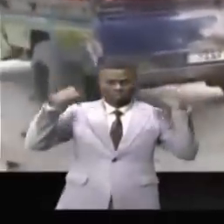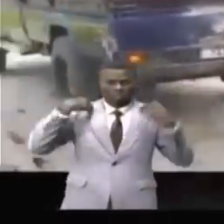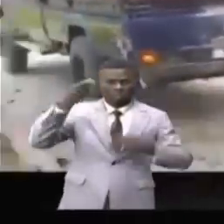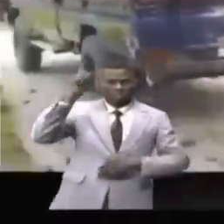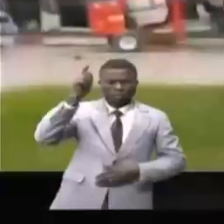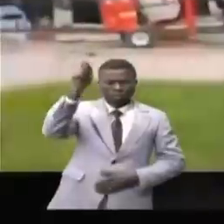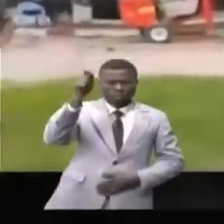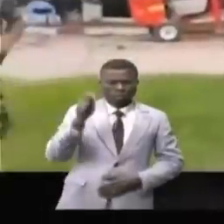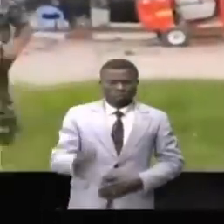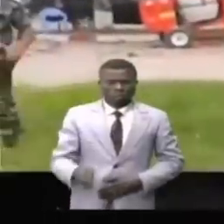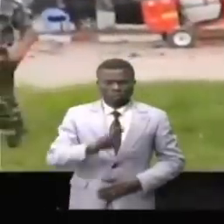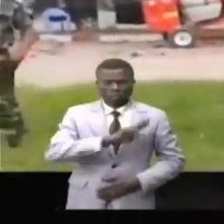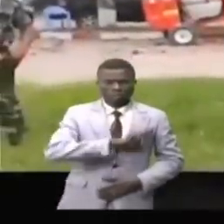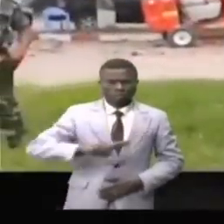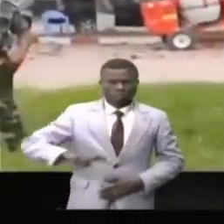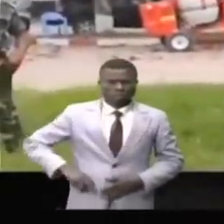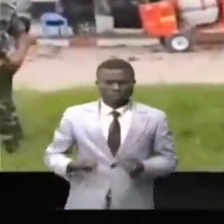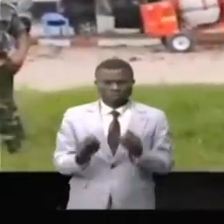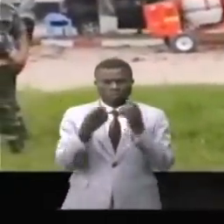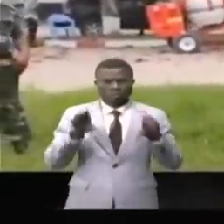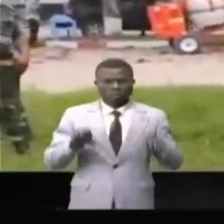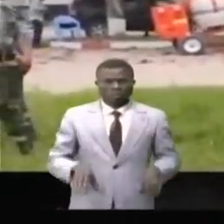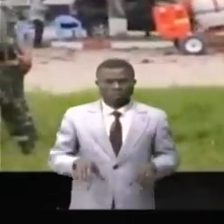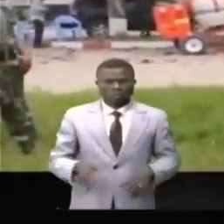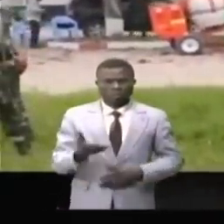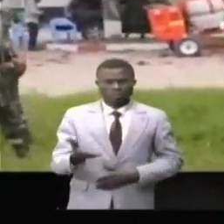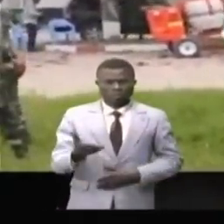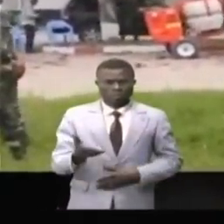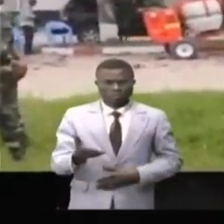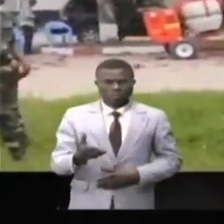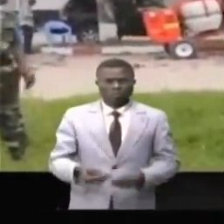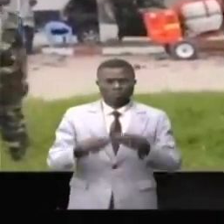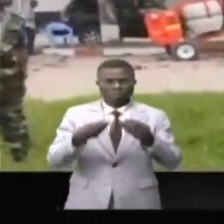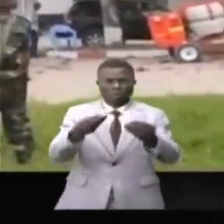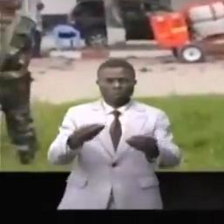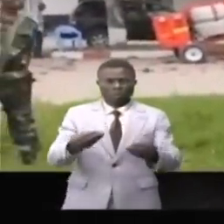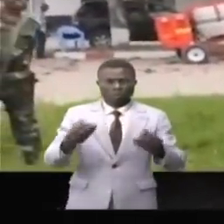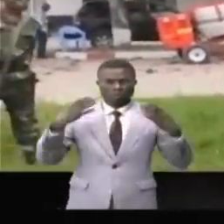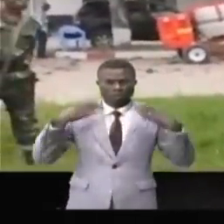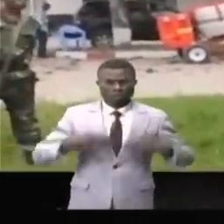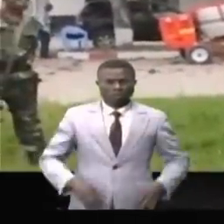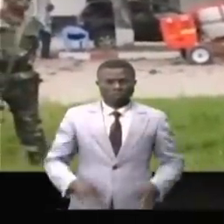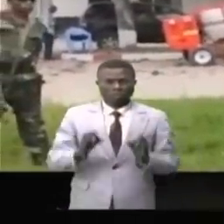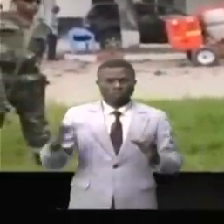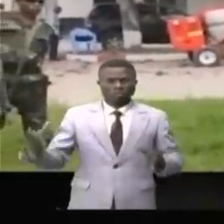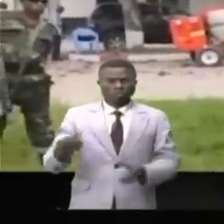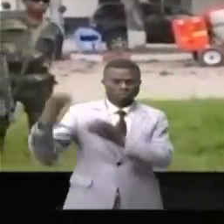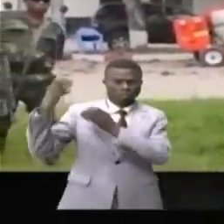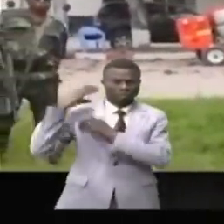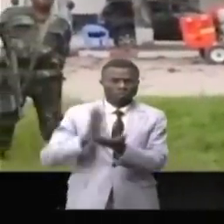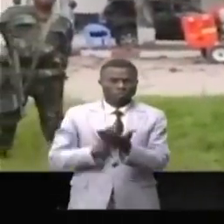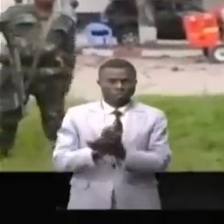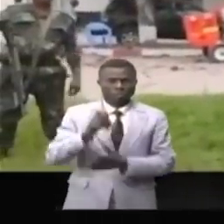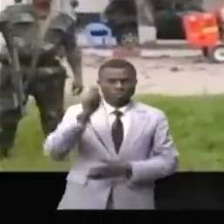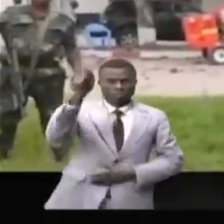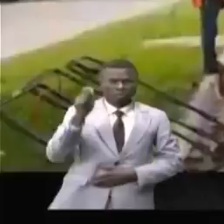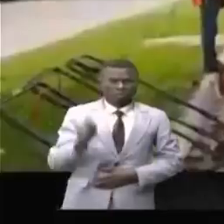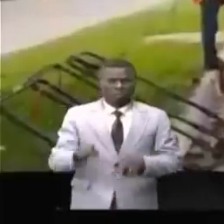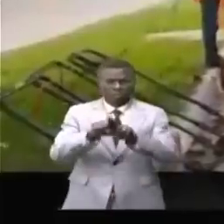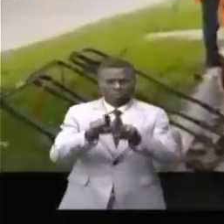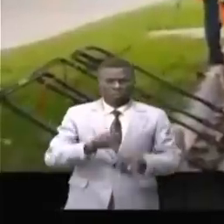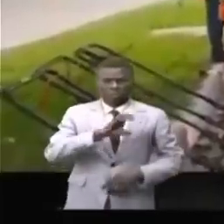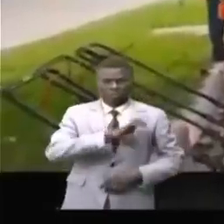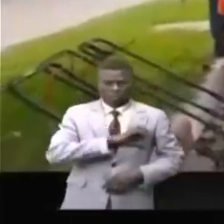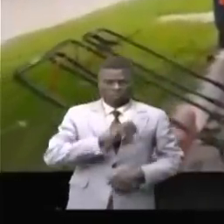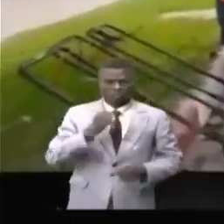forces armées et de la police nationale congolaise, de redorer le blason dans la prise en charge correcte des soldats et des policiers